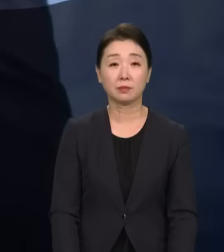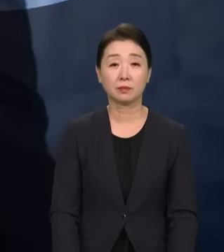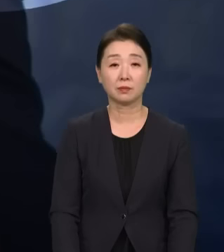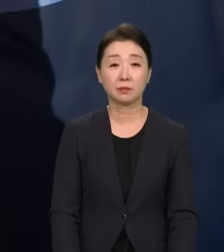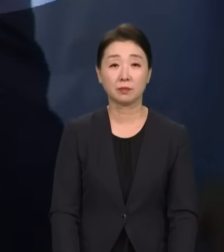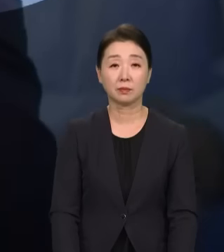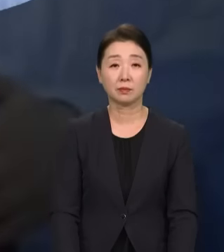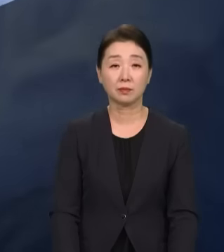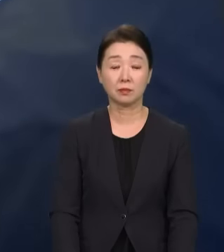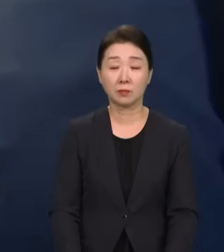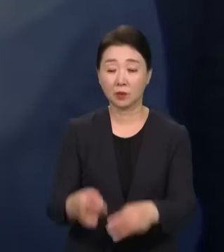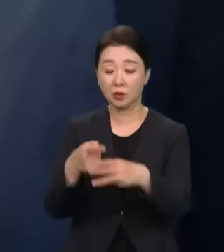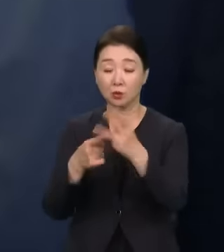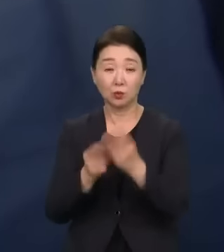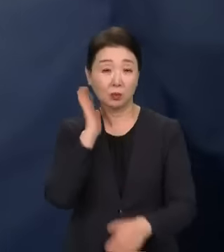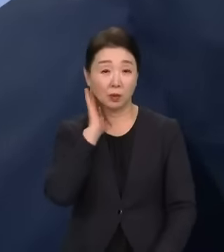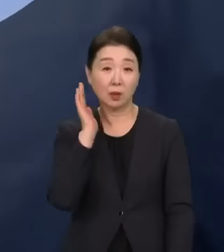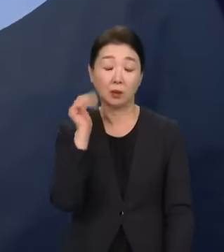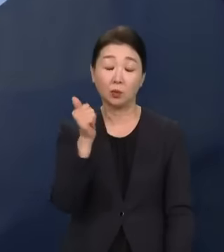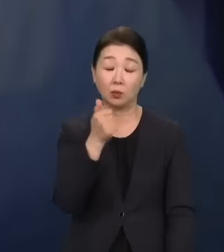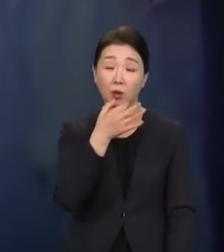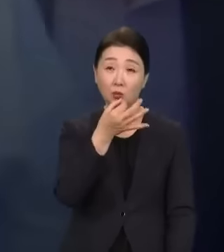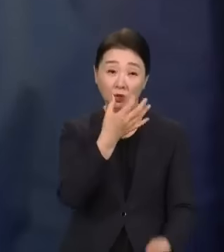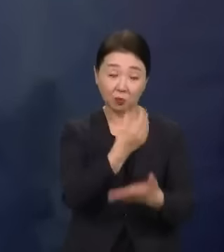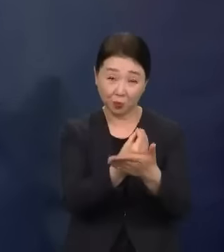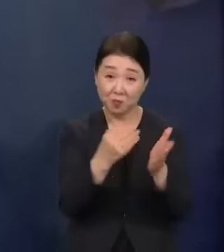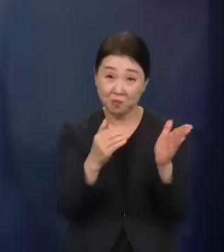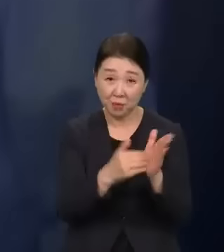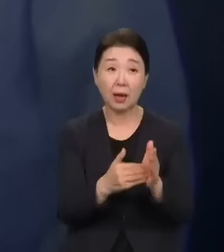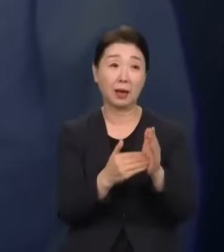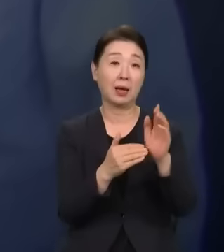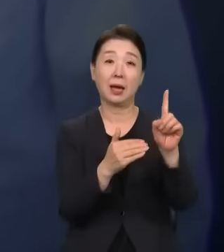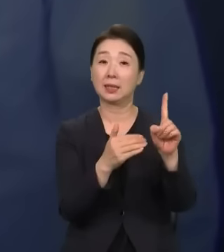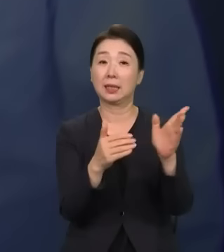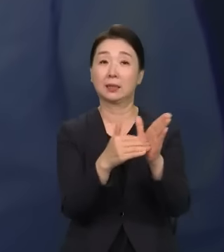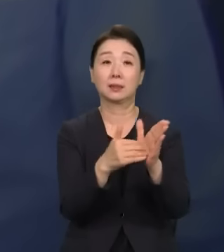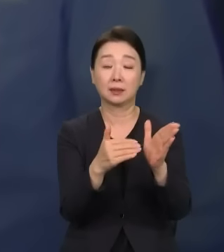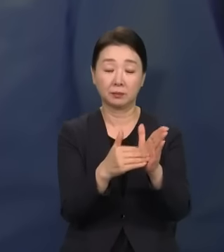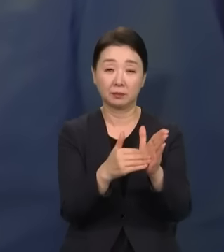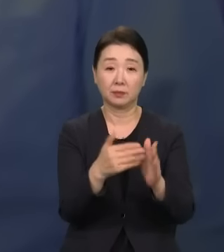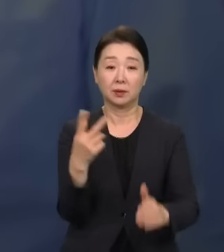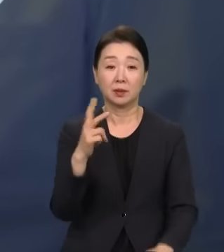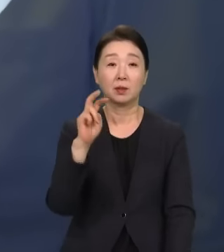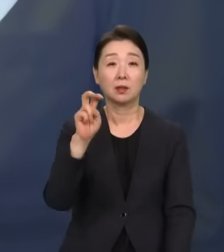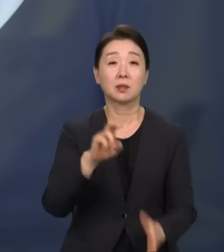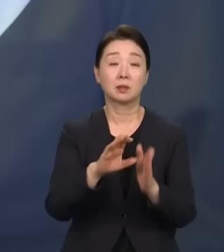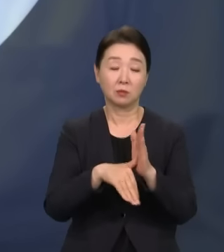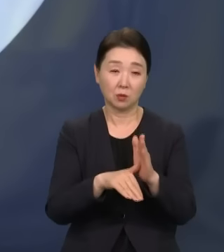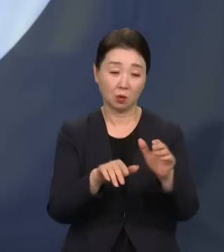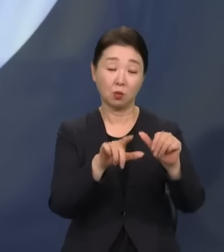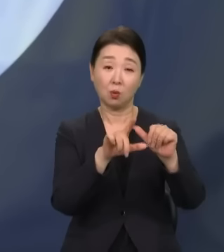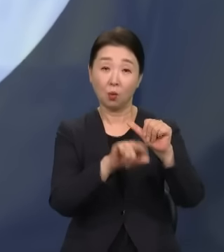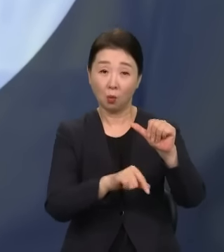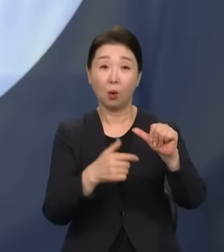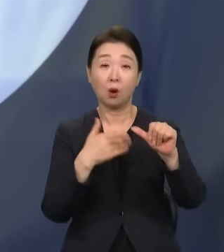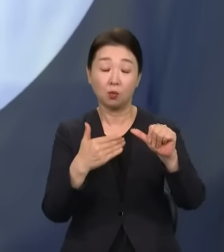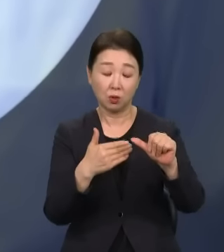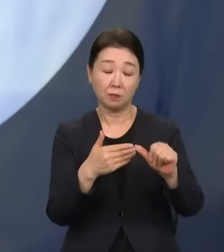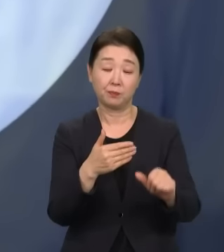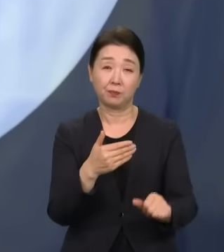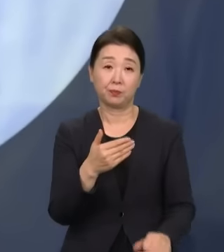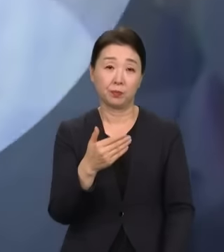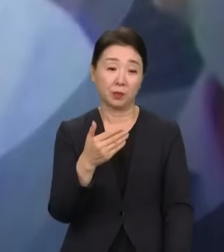지금까지 나온 윤석열 대통령의 육성 녹취는 하나입니다. 2022년 5월 9일 오전 10시 1분 명 씨와의